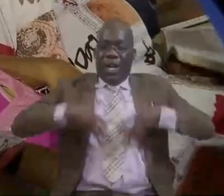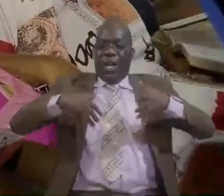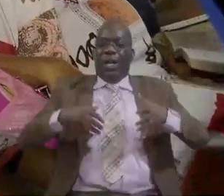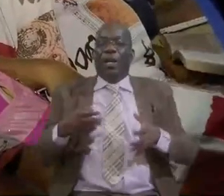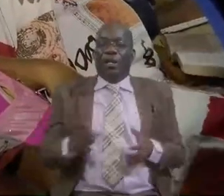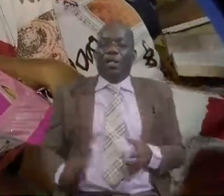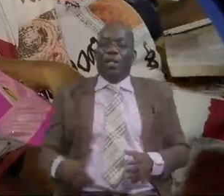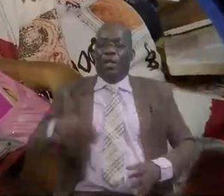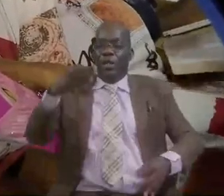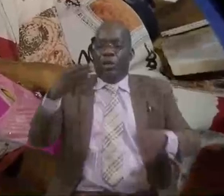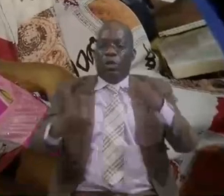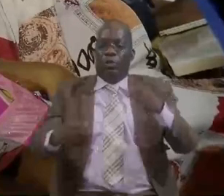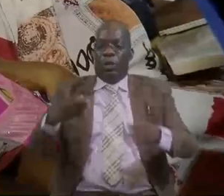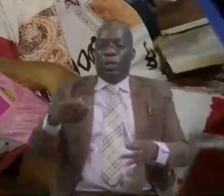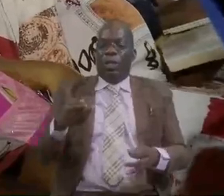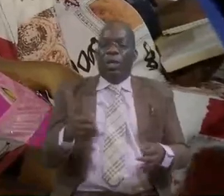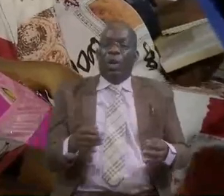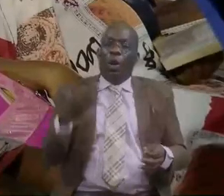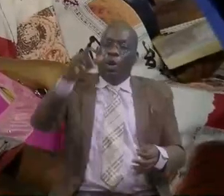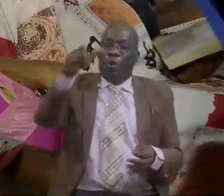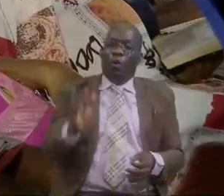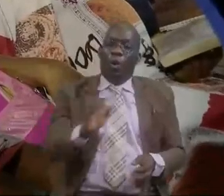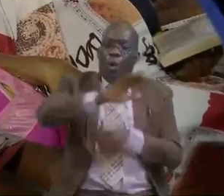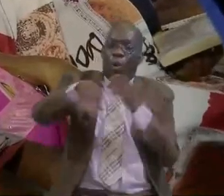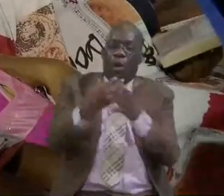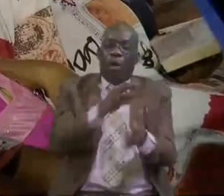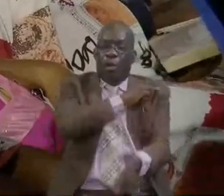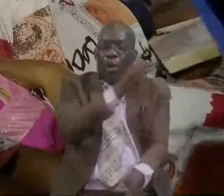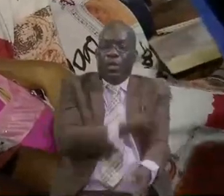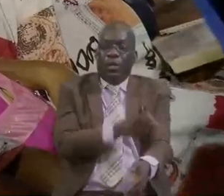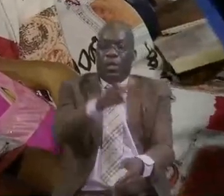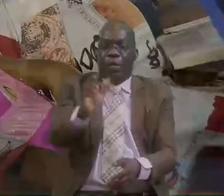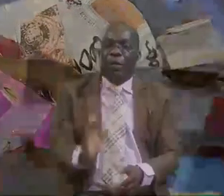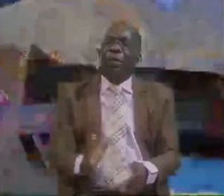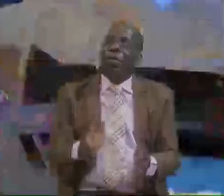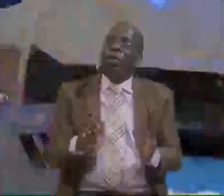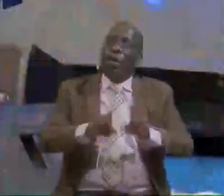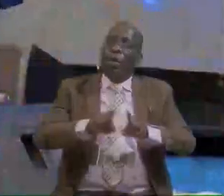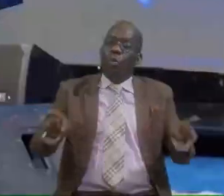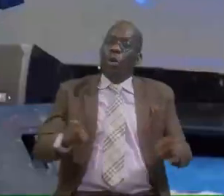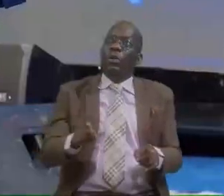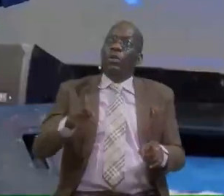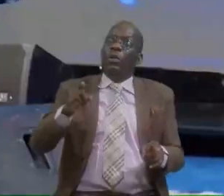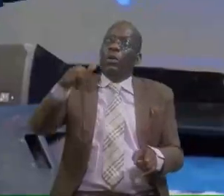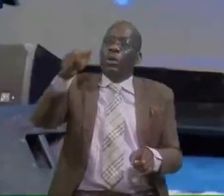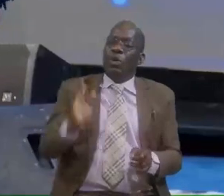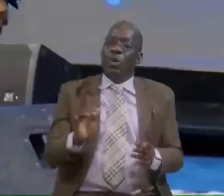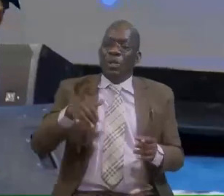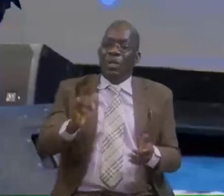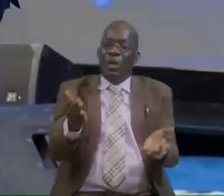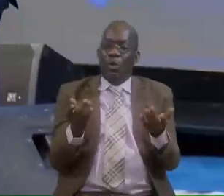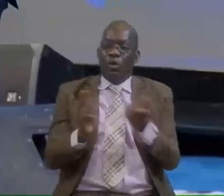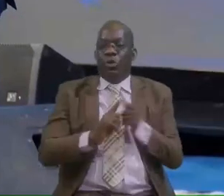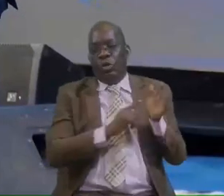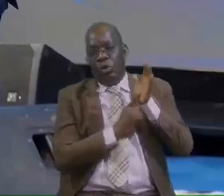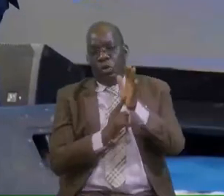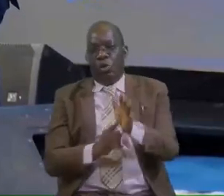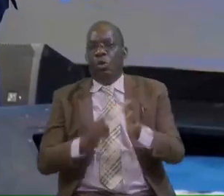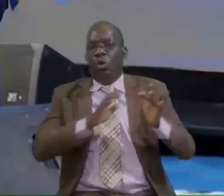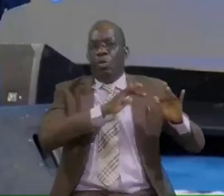colère, l'indignation du Dieu Tout-Puissant. Car Dieu veut toujours avoir pitié de